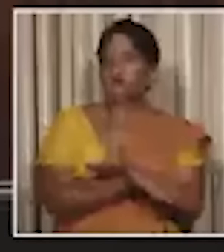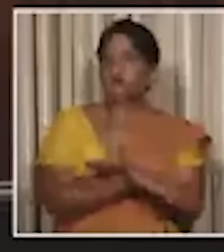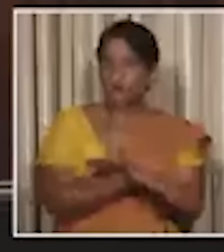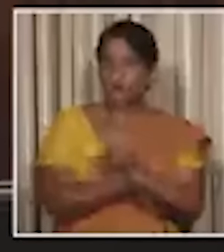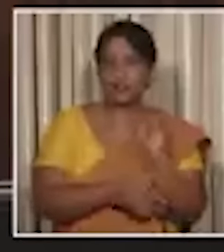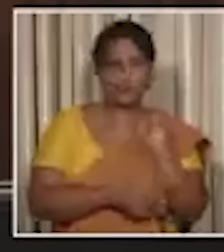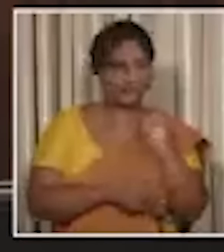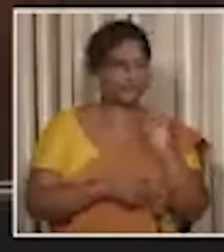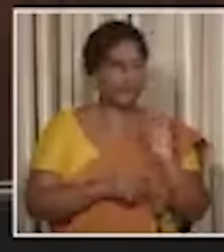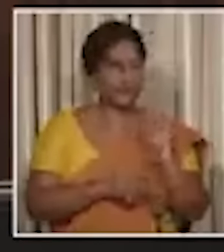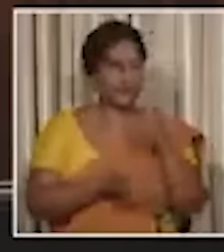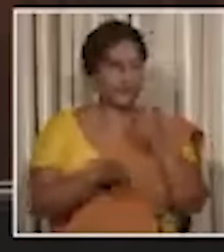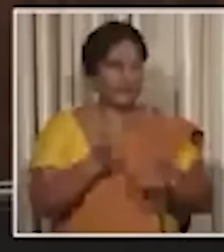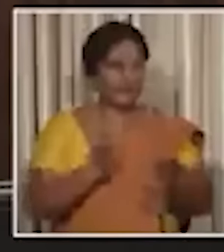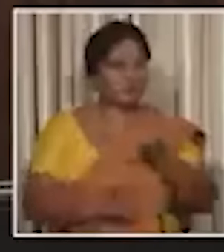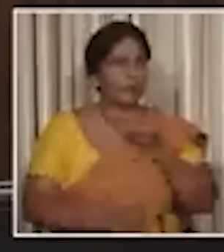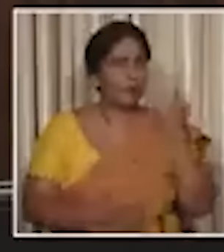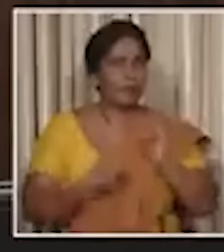போட்டி நிலைமையினூடாக